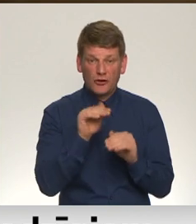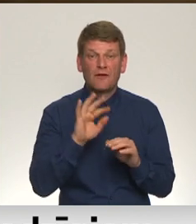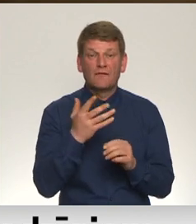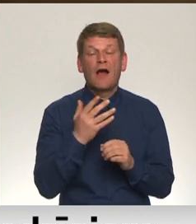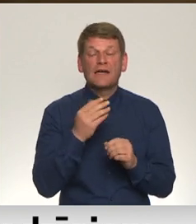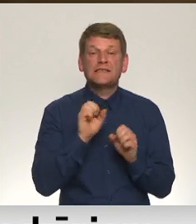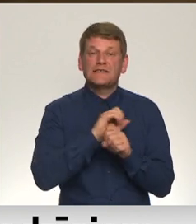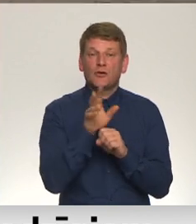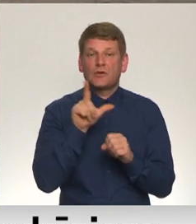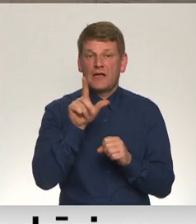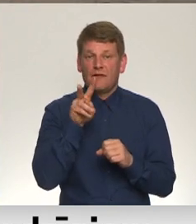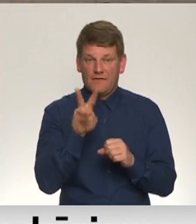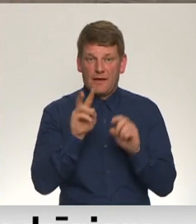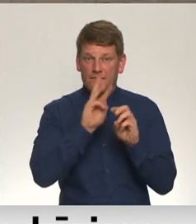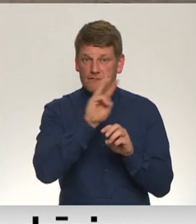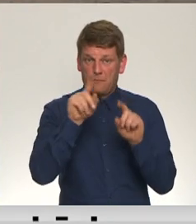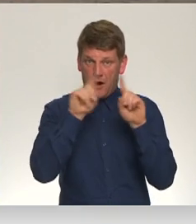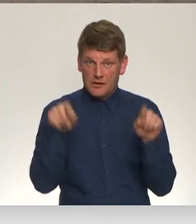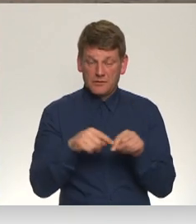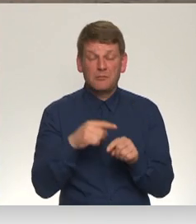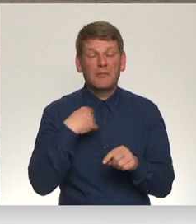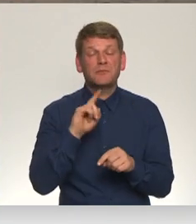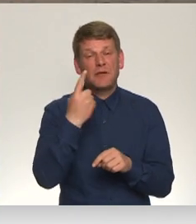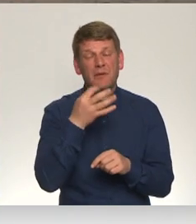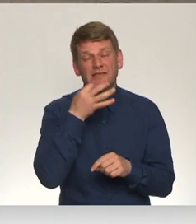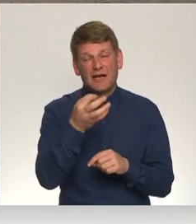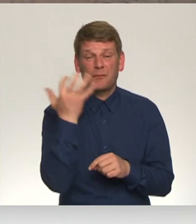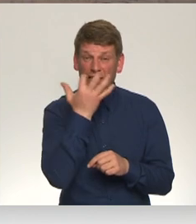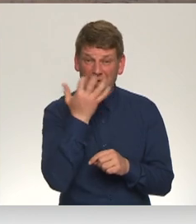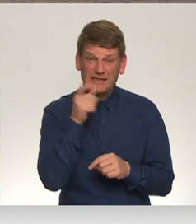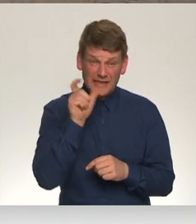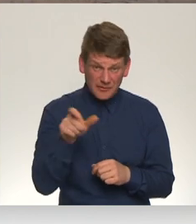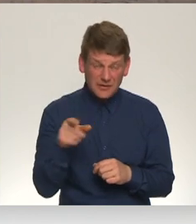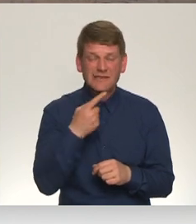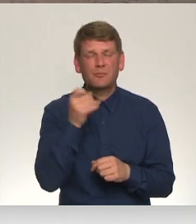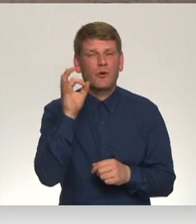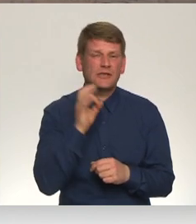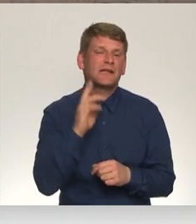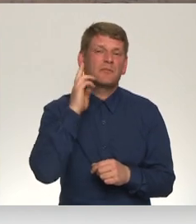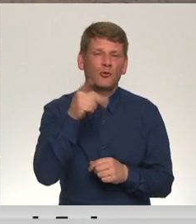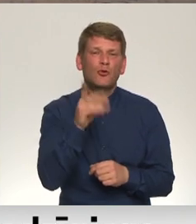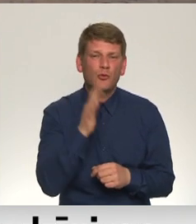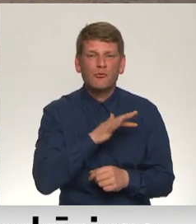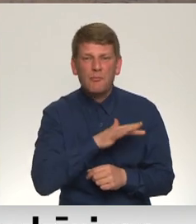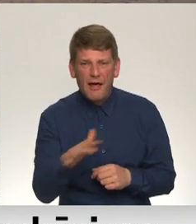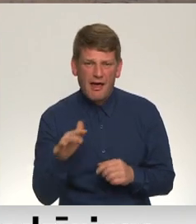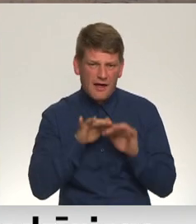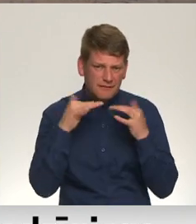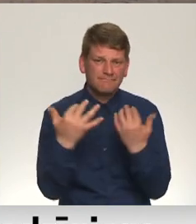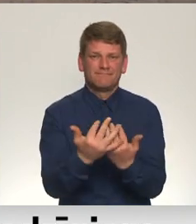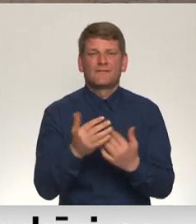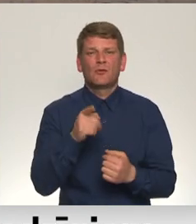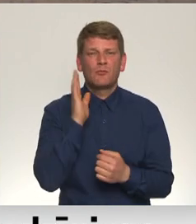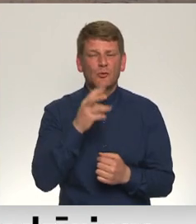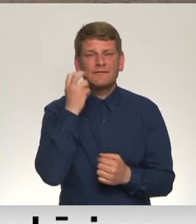LV mājaslapā. Primāri mēs sakam neredzīgiem cilvēkiem, bet esam 100% pārliecināti, ka tur būs bērnu barriņģī, tur būs